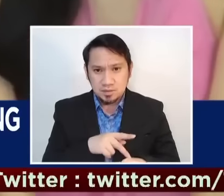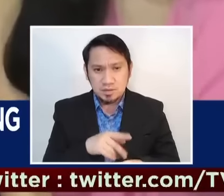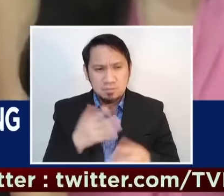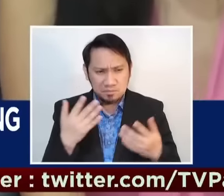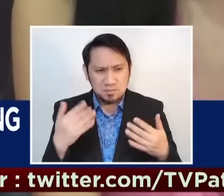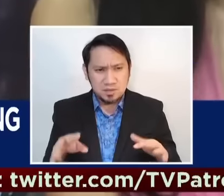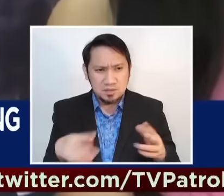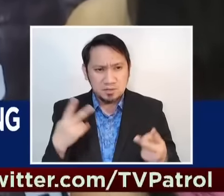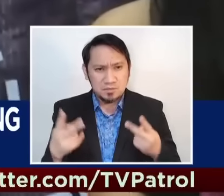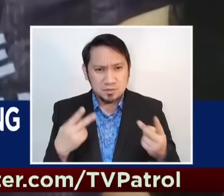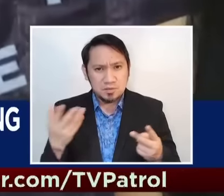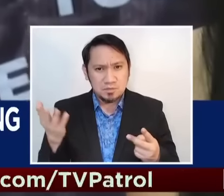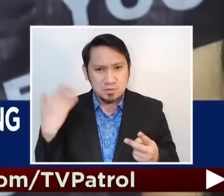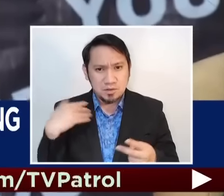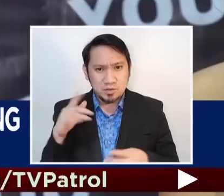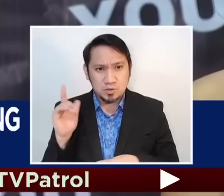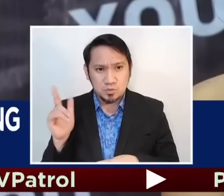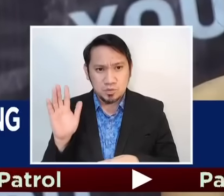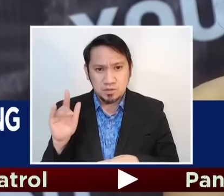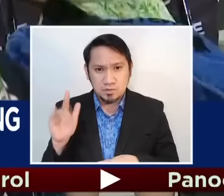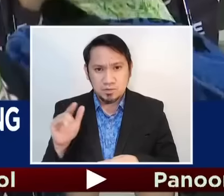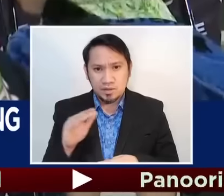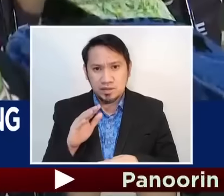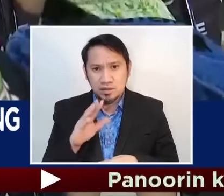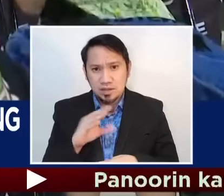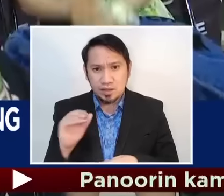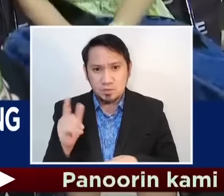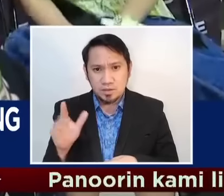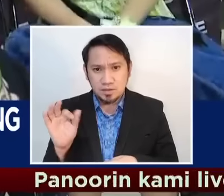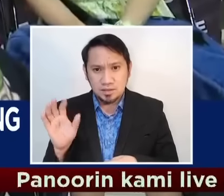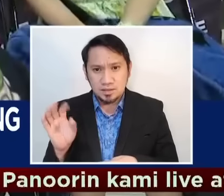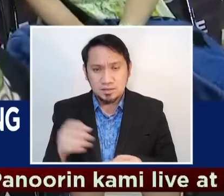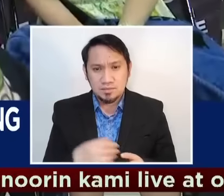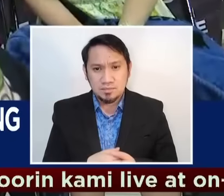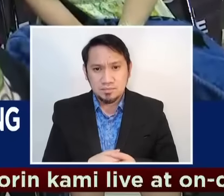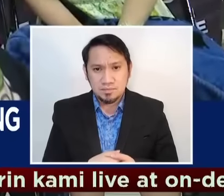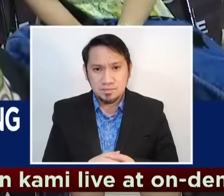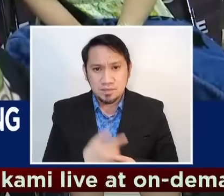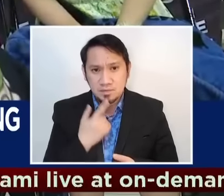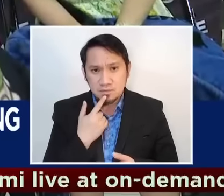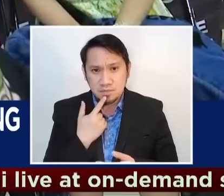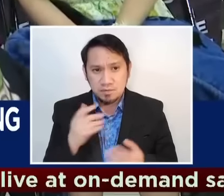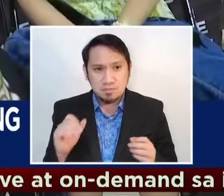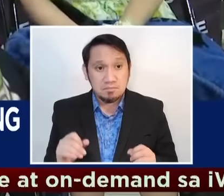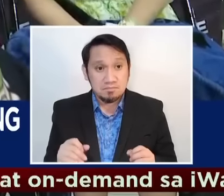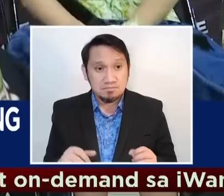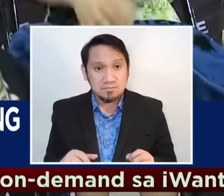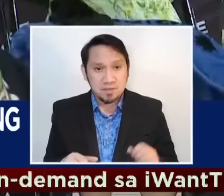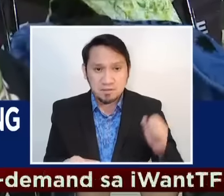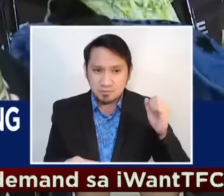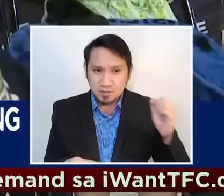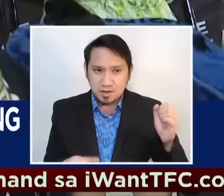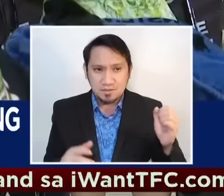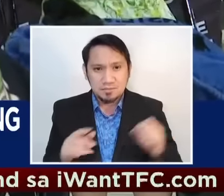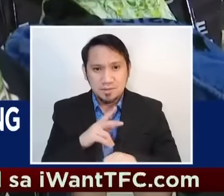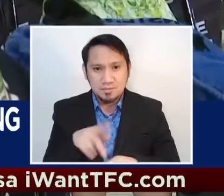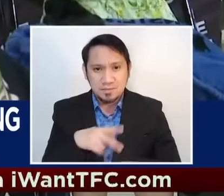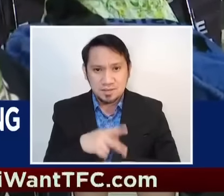ang grupo noong 2015 at 2019. Happiness, Mabuhay Philippines, we are